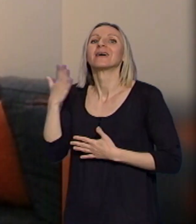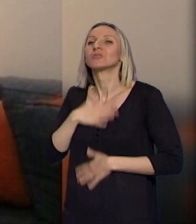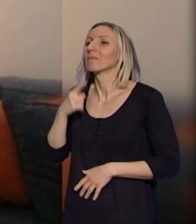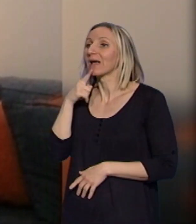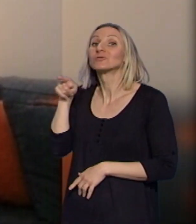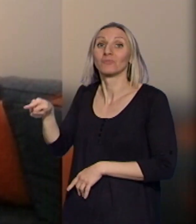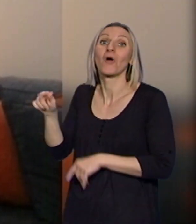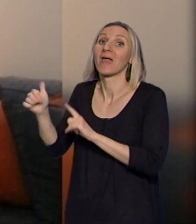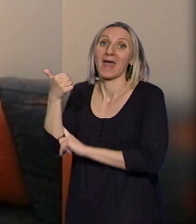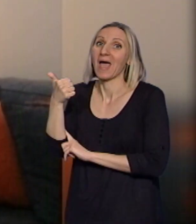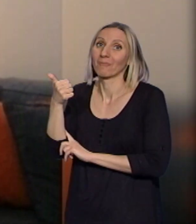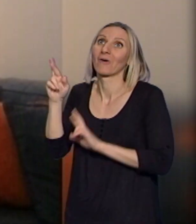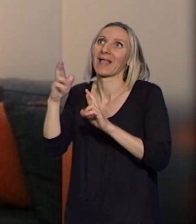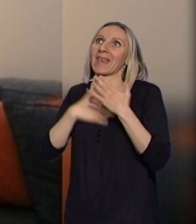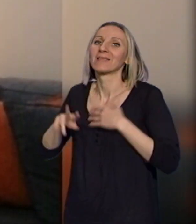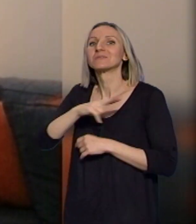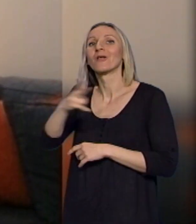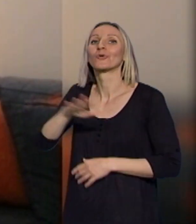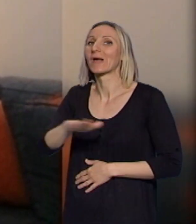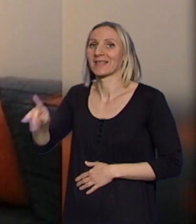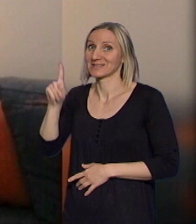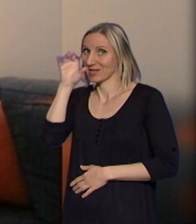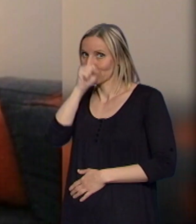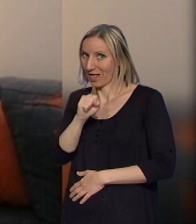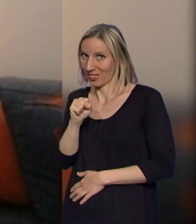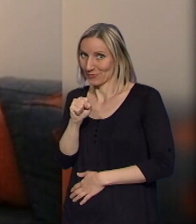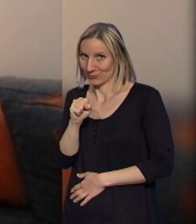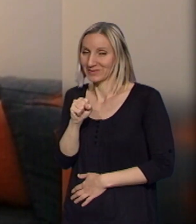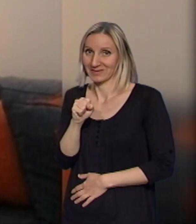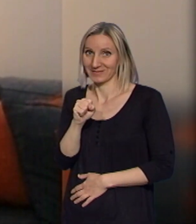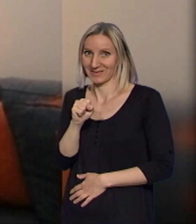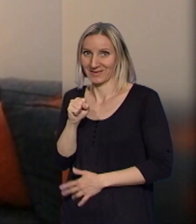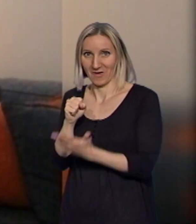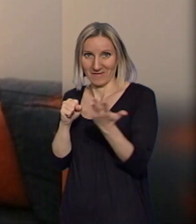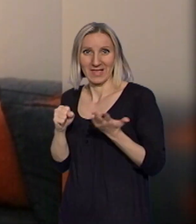subjektivna, nadam se da mi se neće naljutiti ostalo troje,